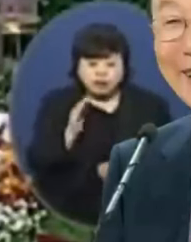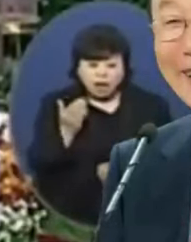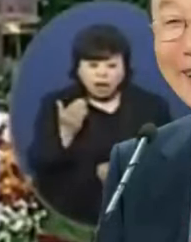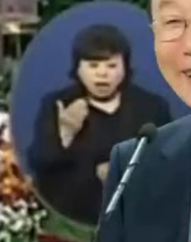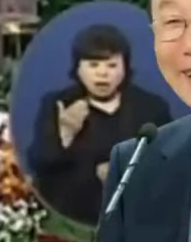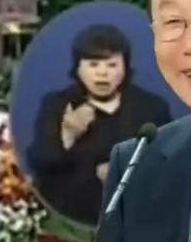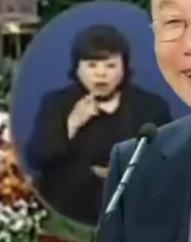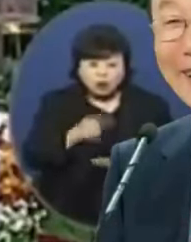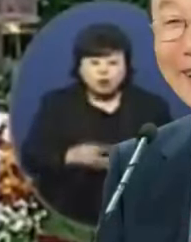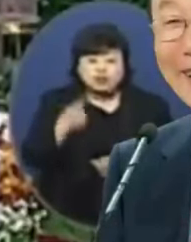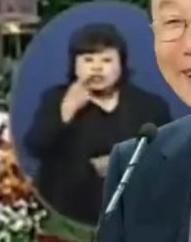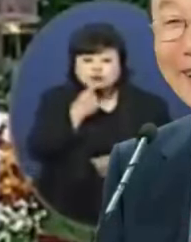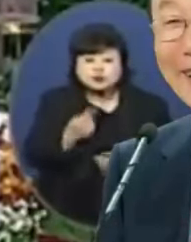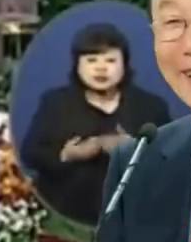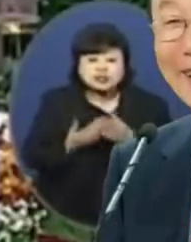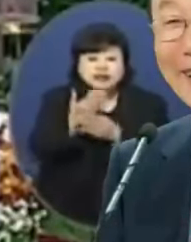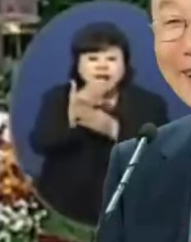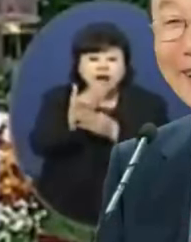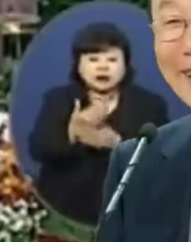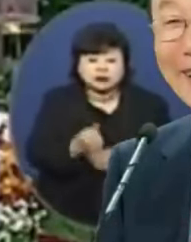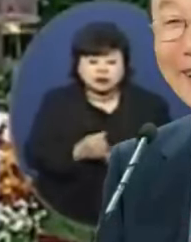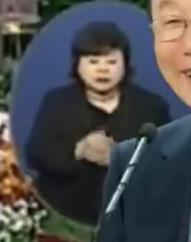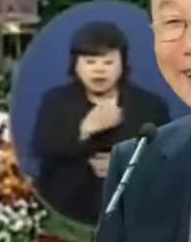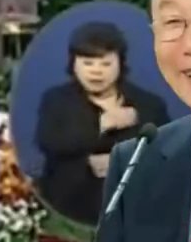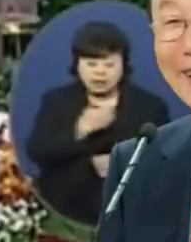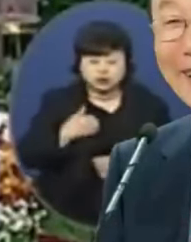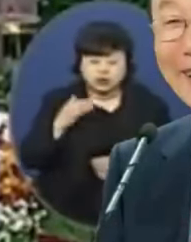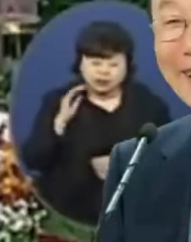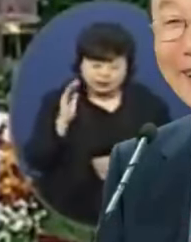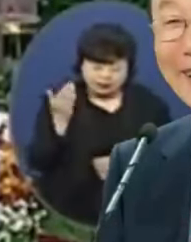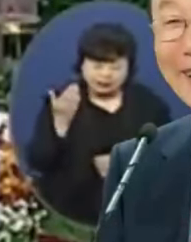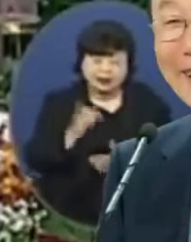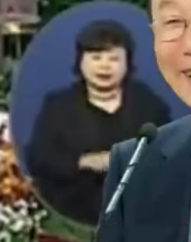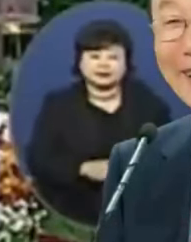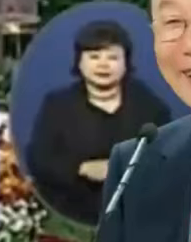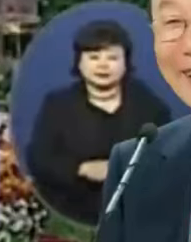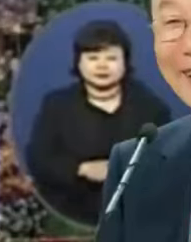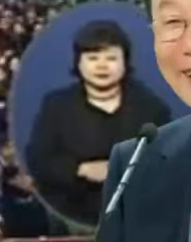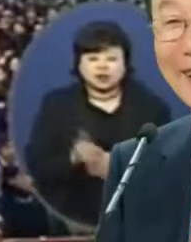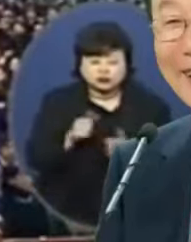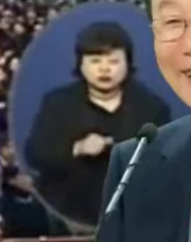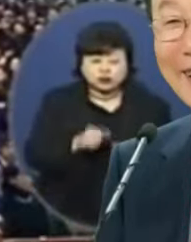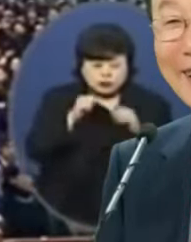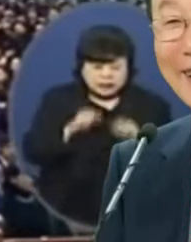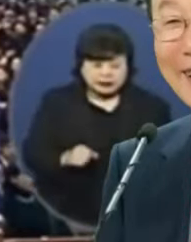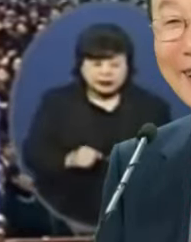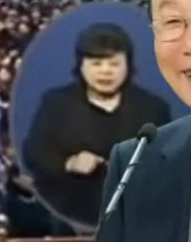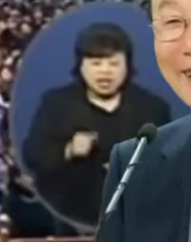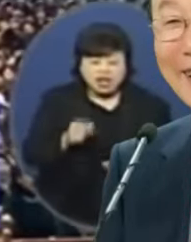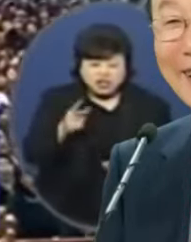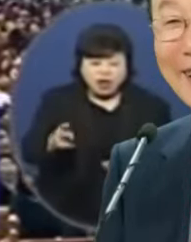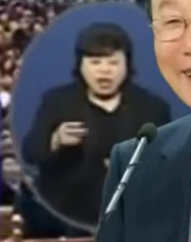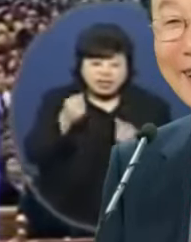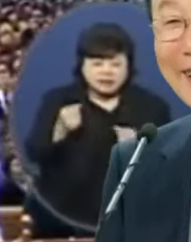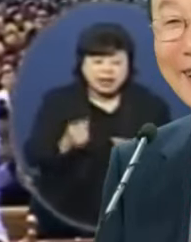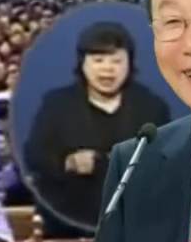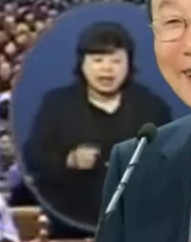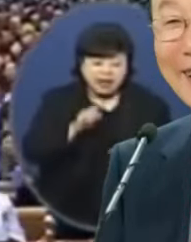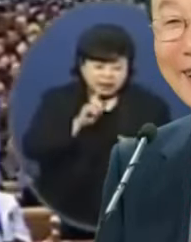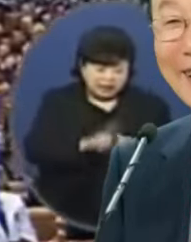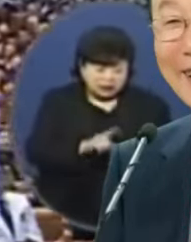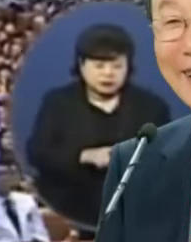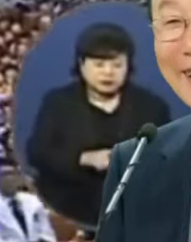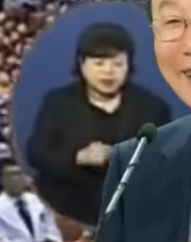배부르게 되나니 곧 그 입술에서 나는 것으로 말미암아 만족하게 되느니라. 죽고 사는 것이 혀의 힘에